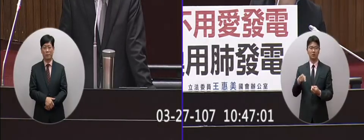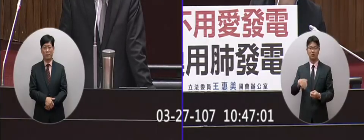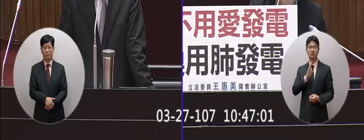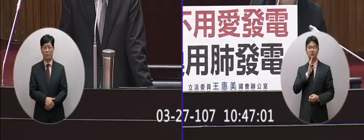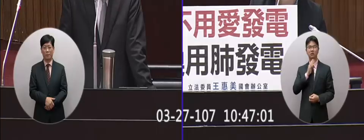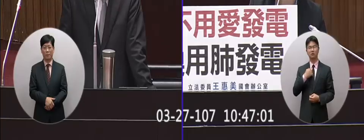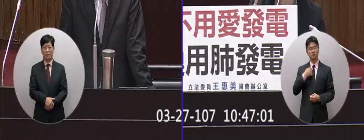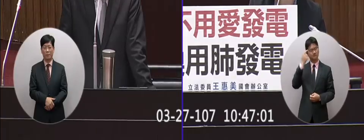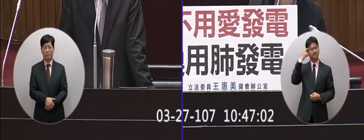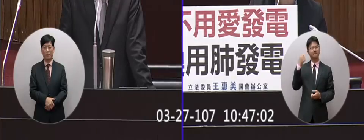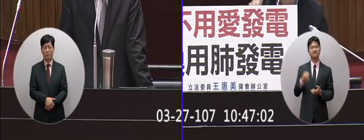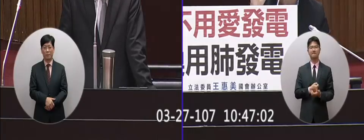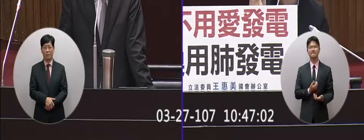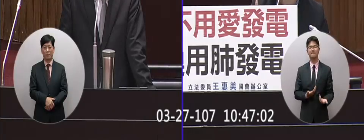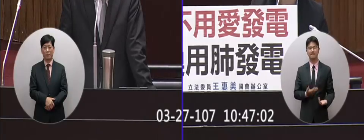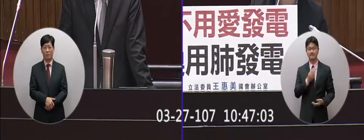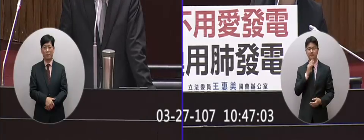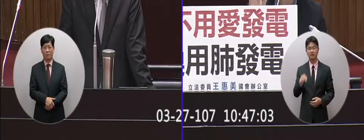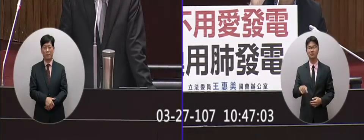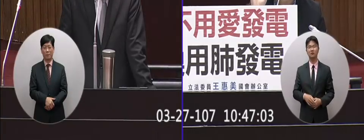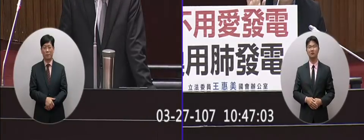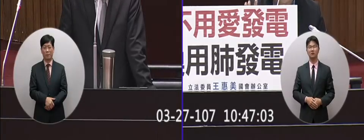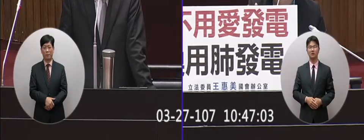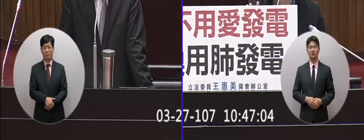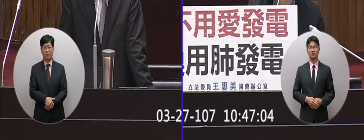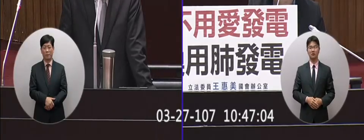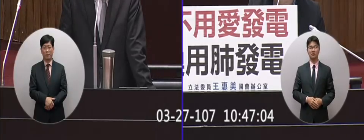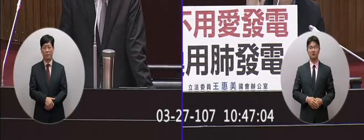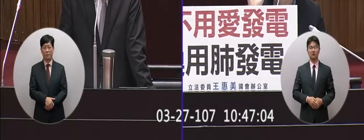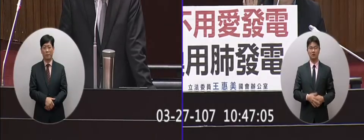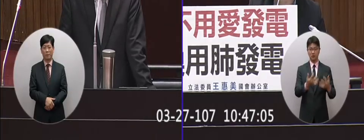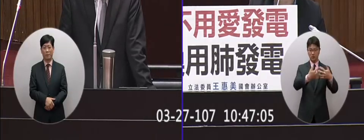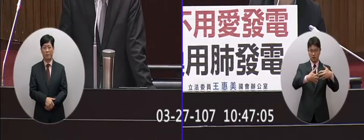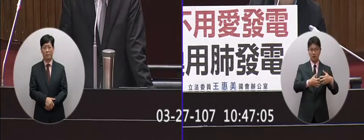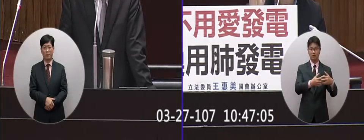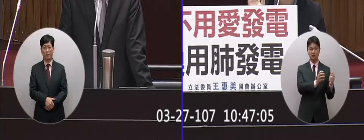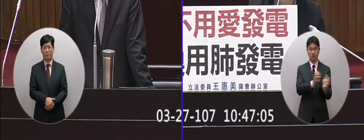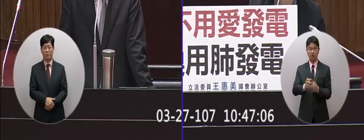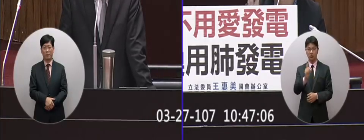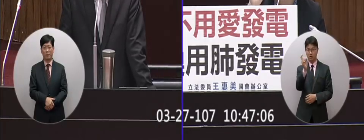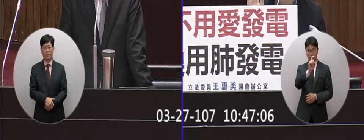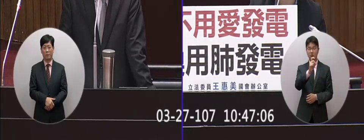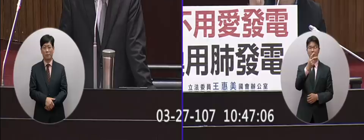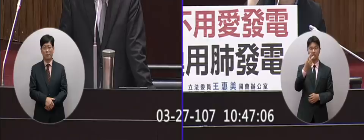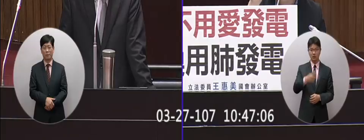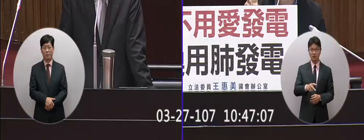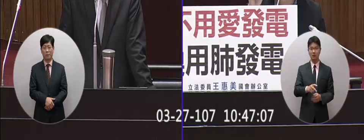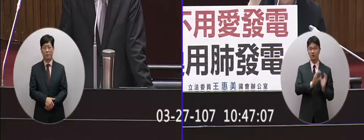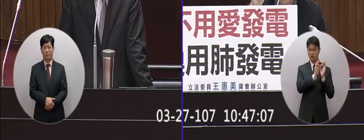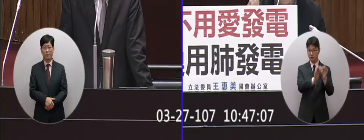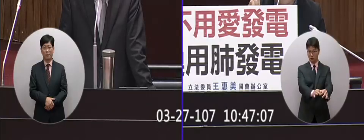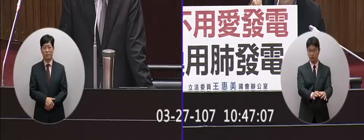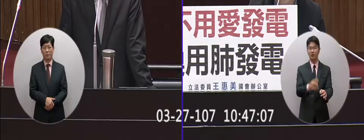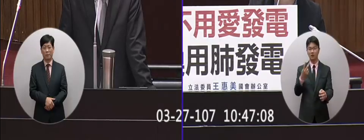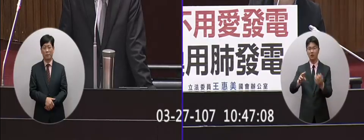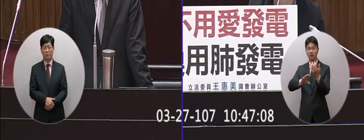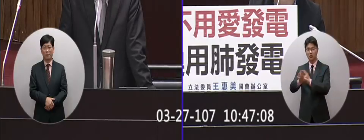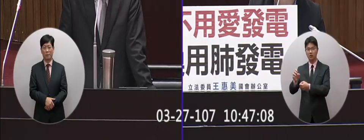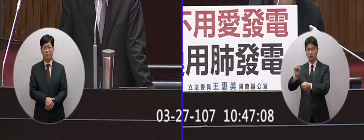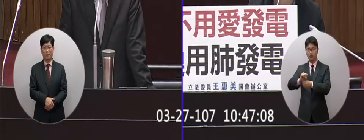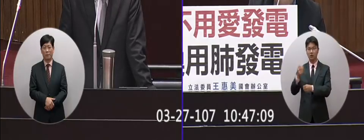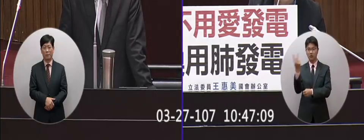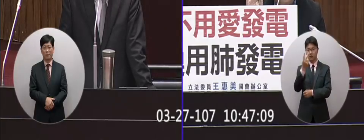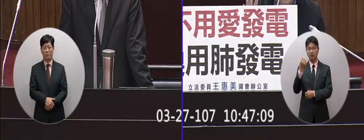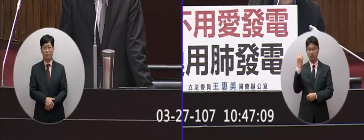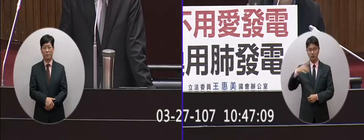一个遗憾。也就是说，这十座这些燃煤的机组继续，再加上你还要再增加两座的